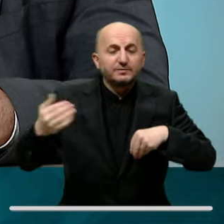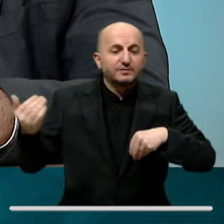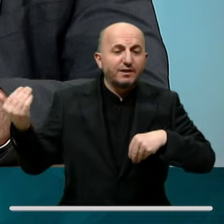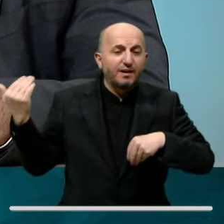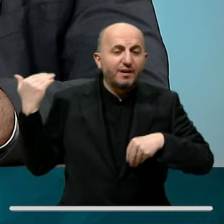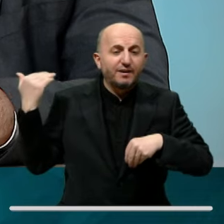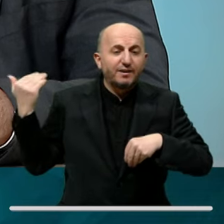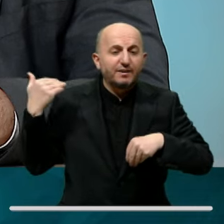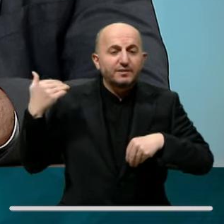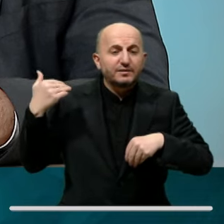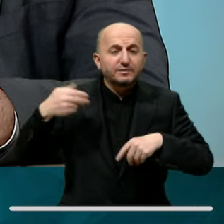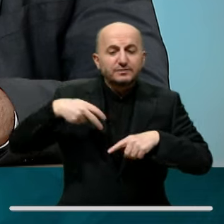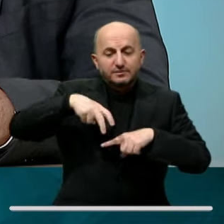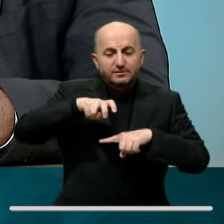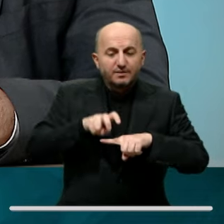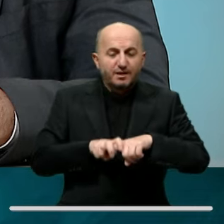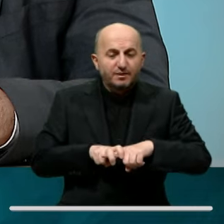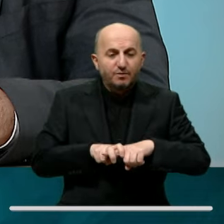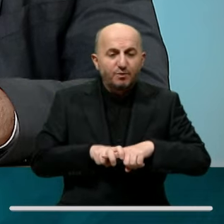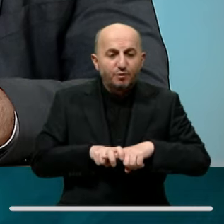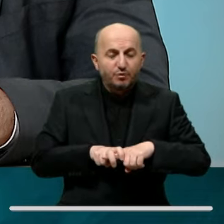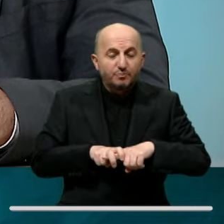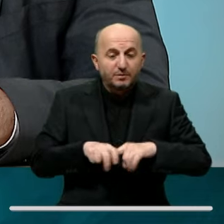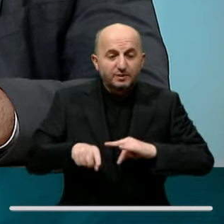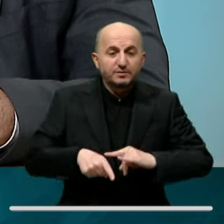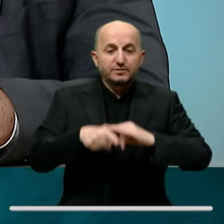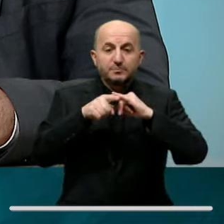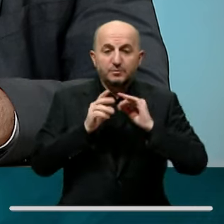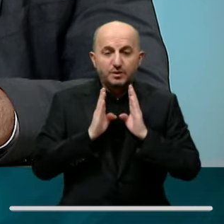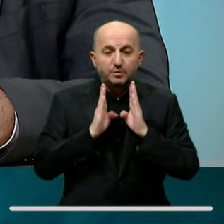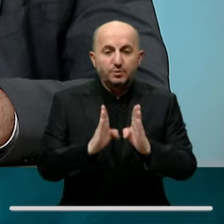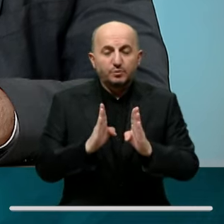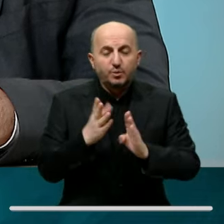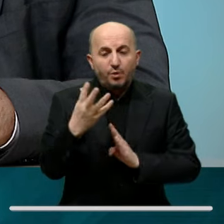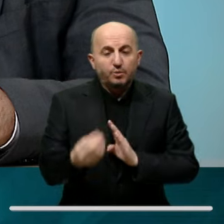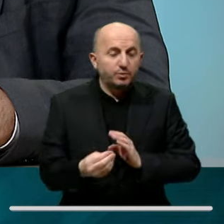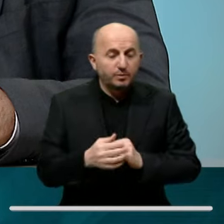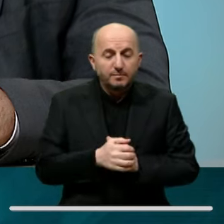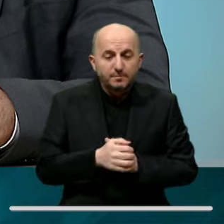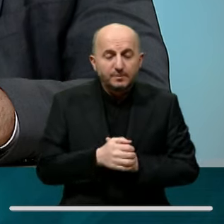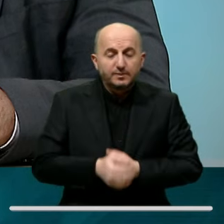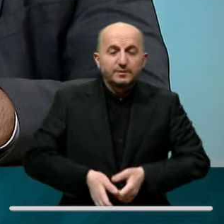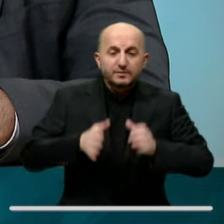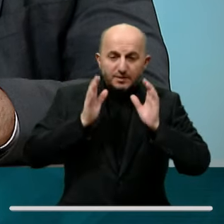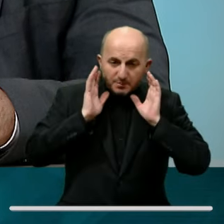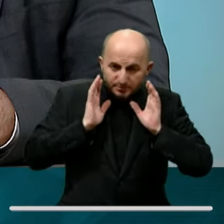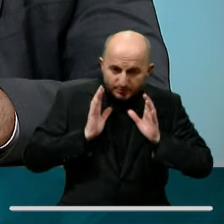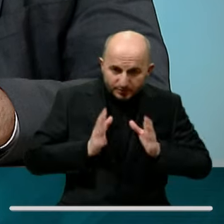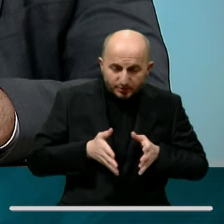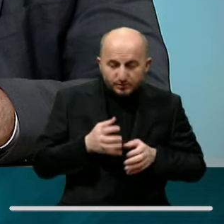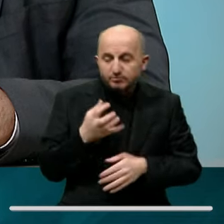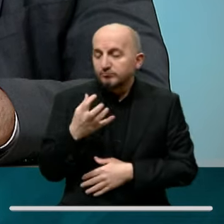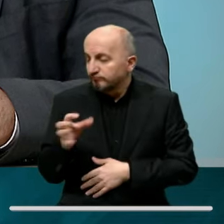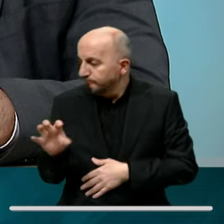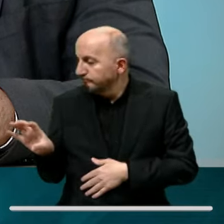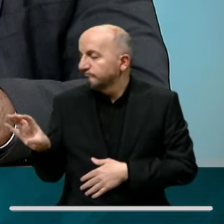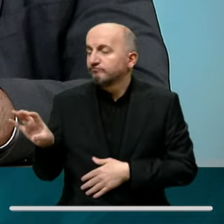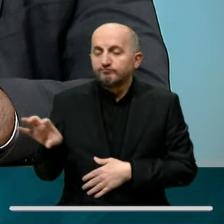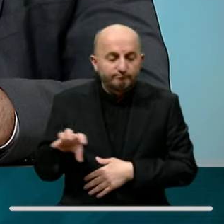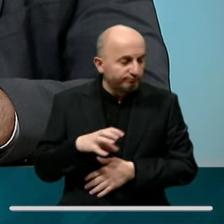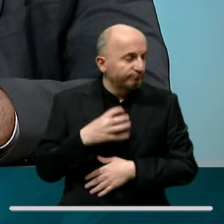bir sandalye koyuyorum. O da kıble yönünde oluyor. Hı hı. Şimdi namazımı kılıyorum, selamımı